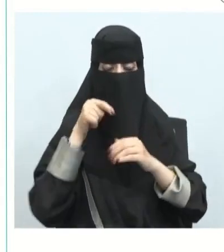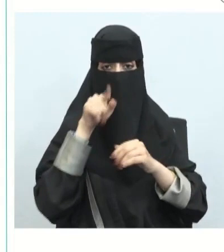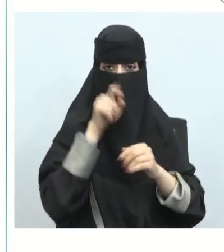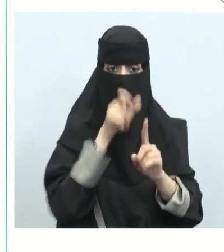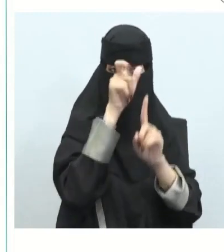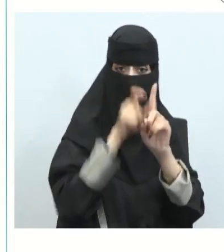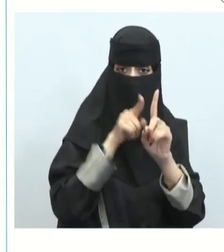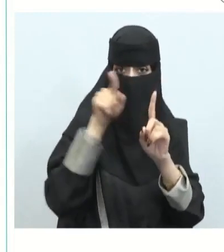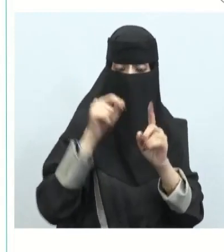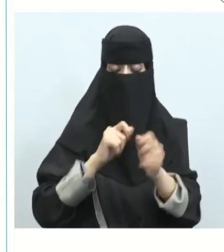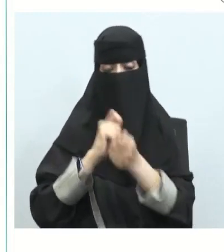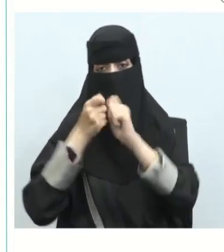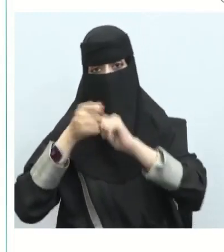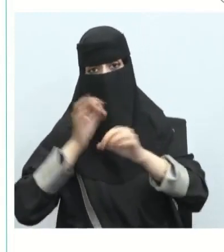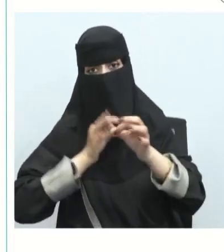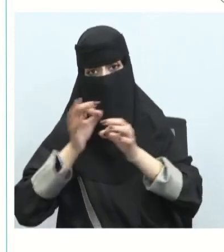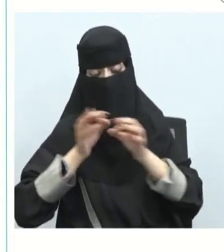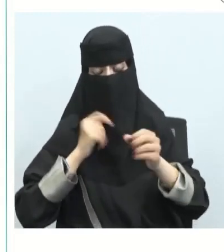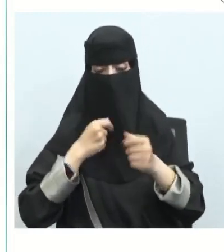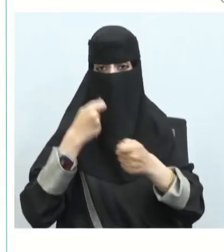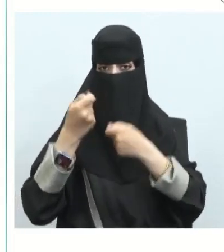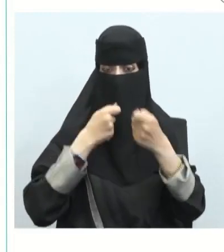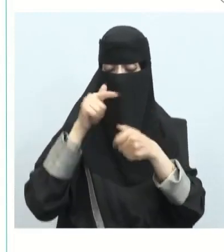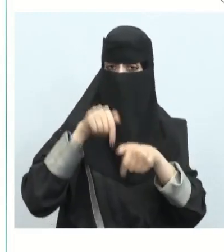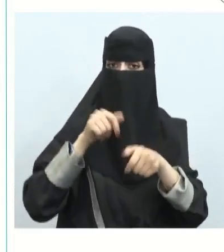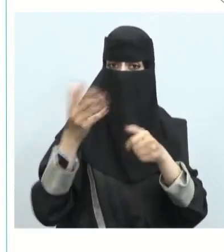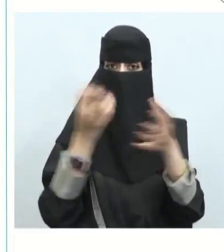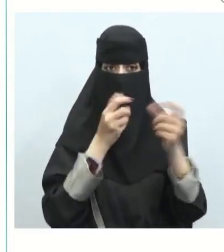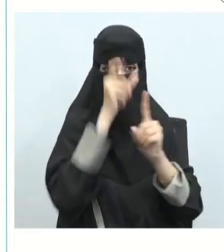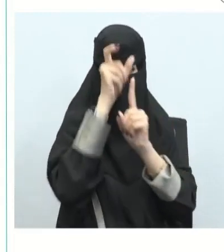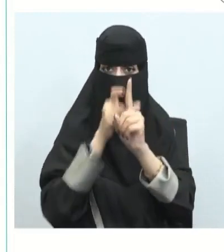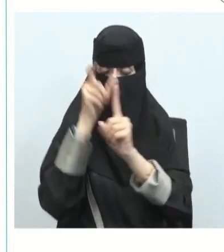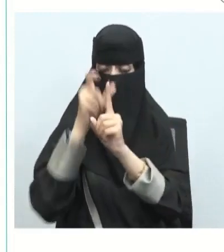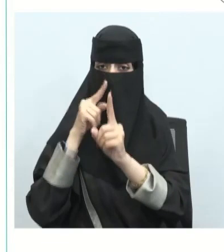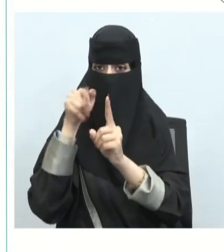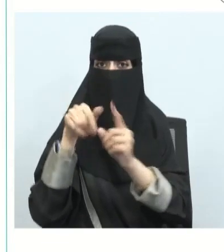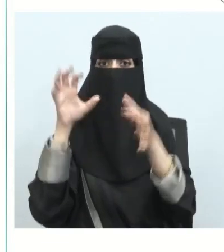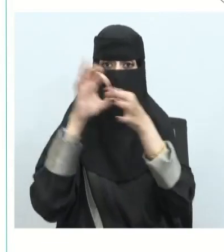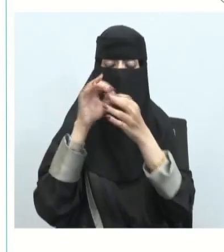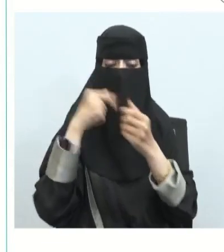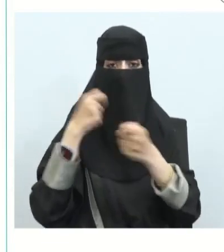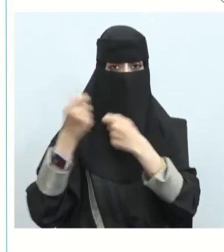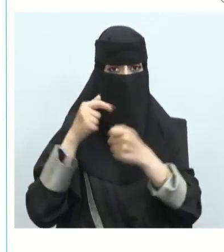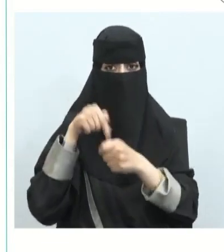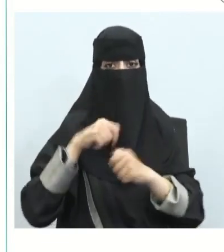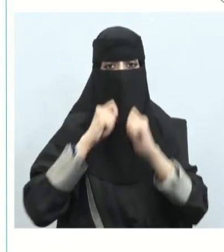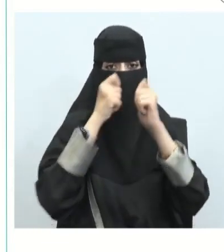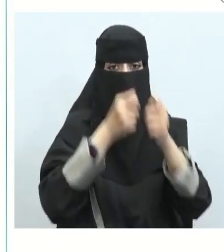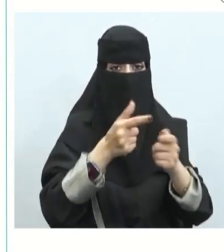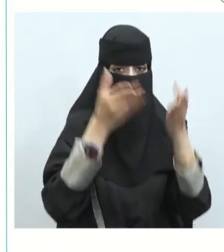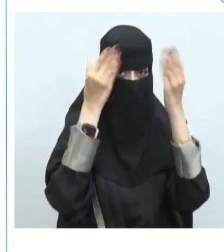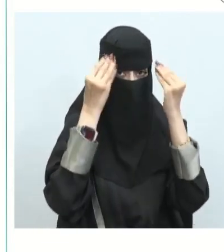سياسه التعامل او سياسه المبيعات اذا ساجمع الاشخاص او الموظفين الذم علاقه في المبيعات واقدم لهم